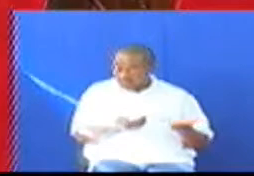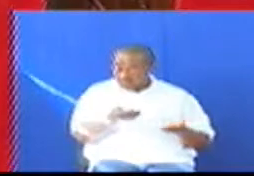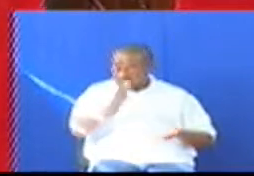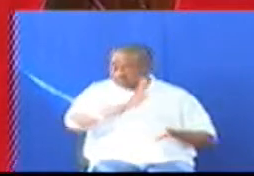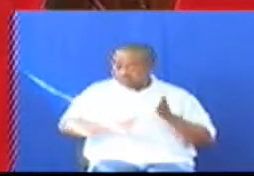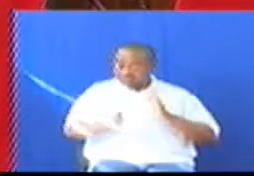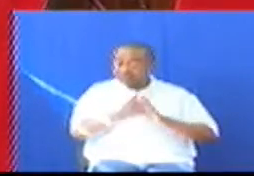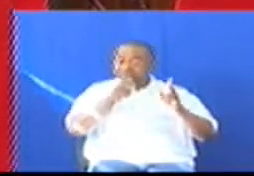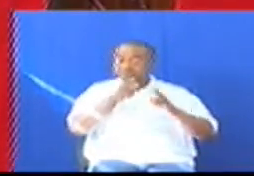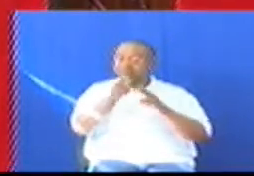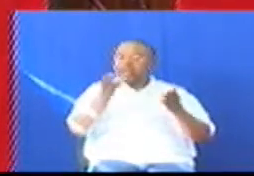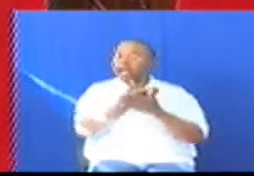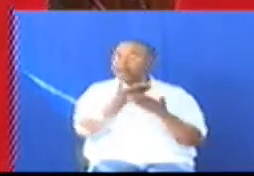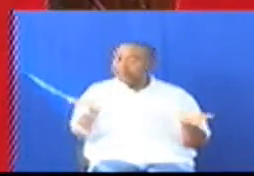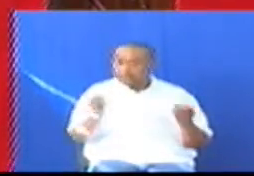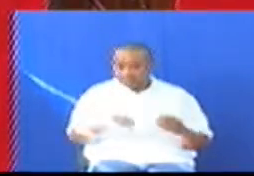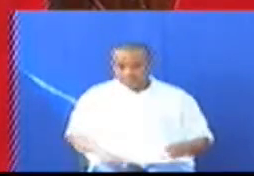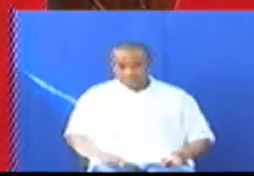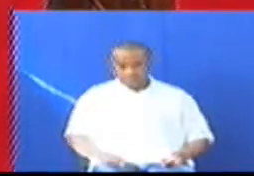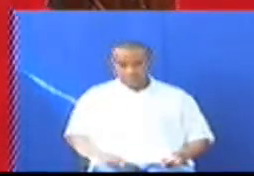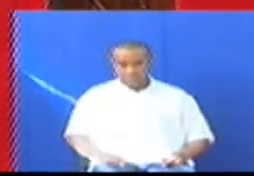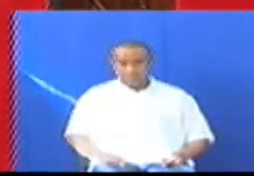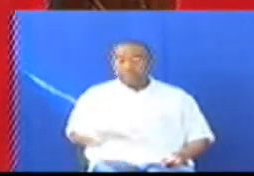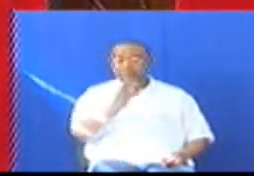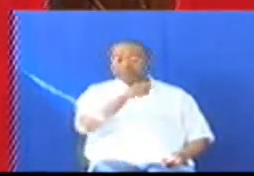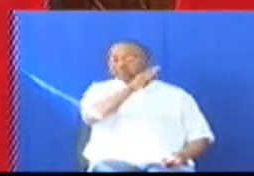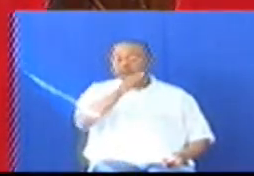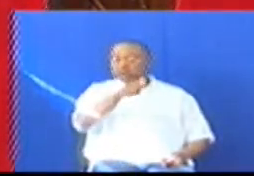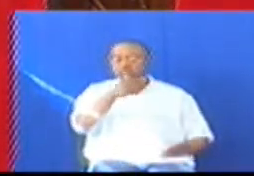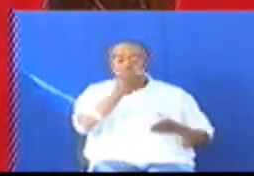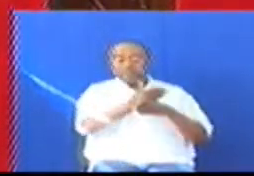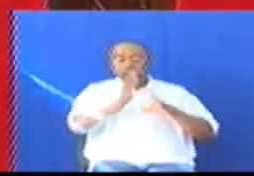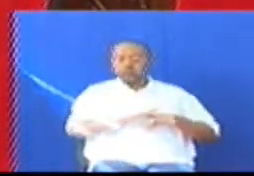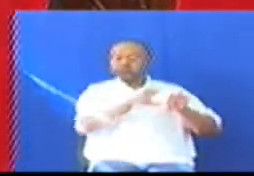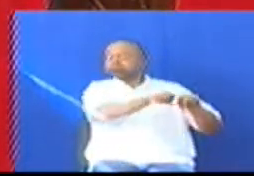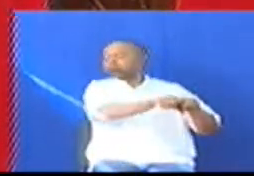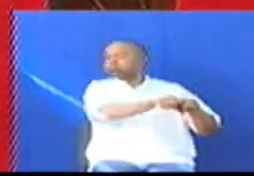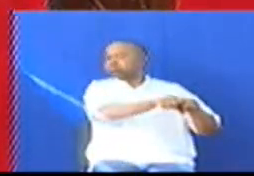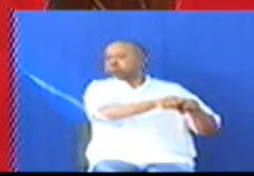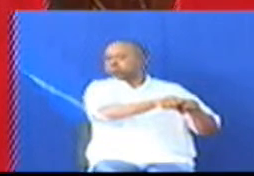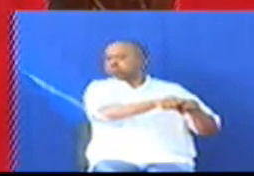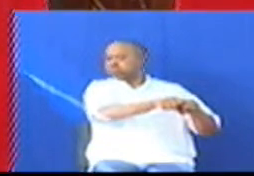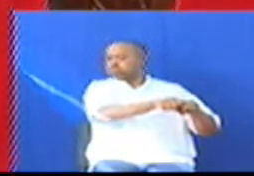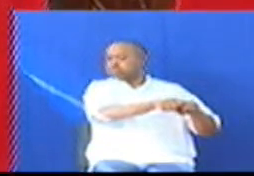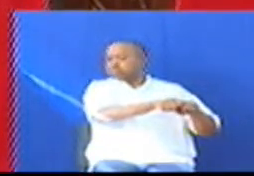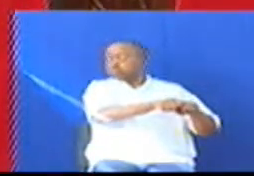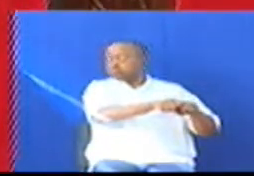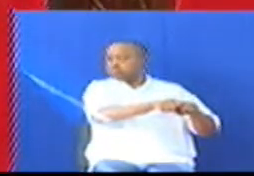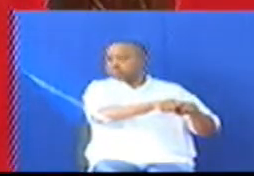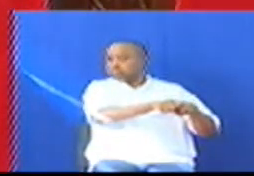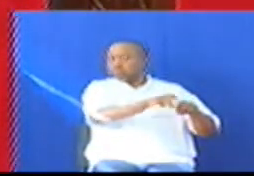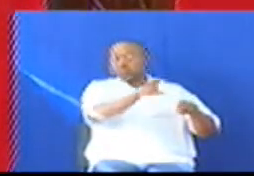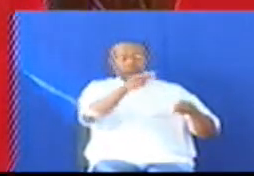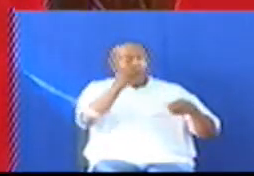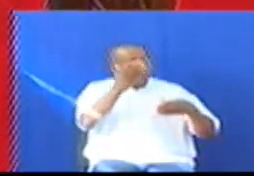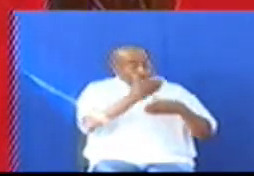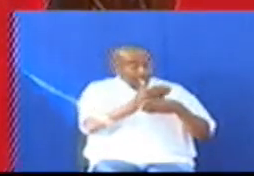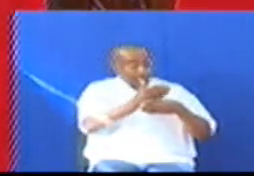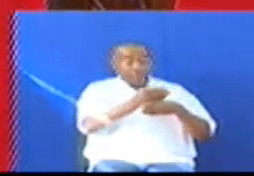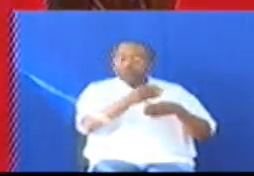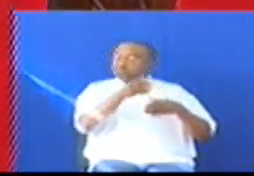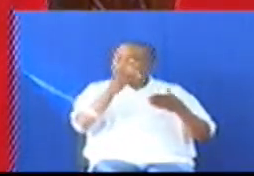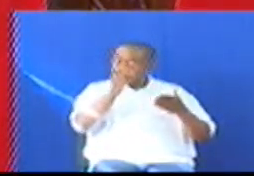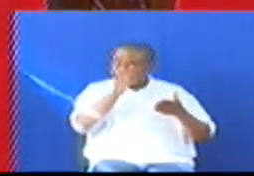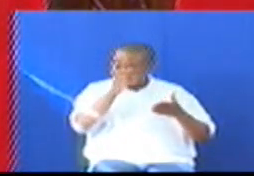hili haujapatikana. Fedha za watu ambazo bilioni change zote zimefunguliwa kwa mujibu wa taratibu